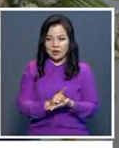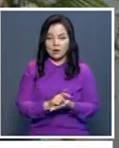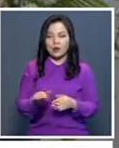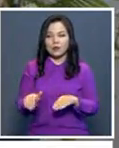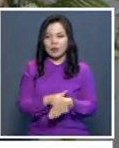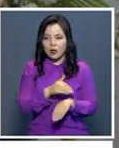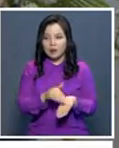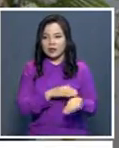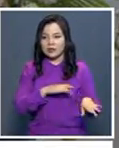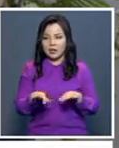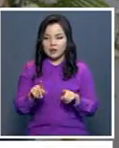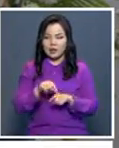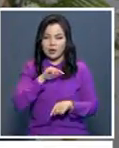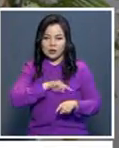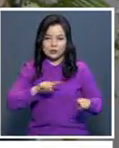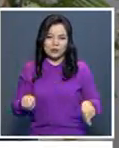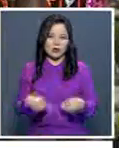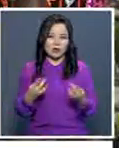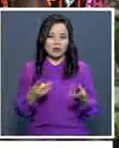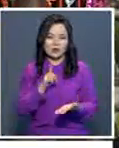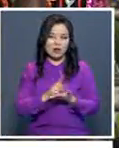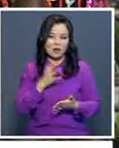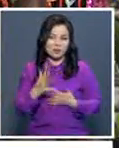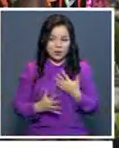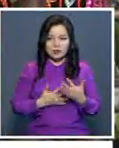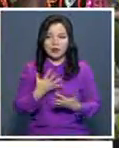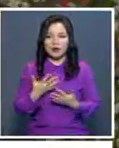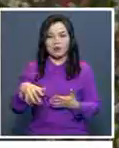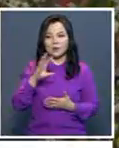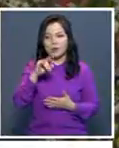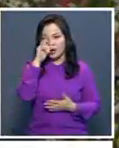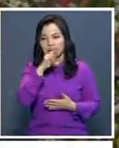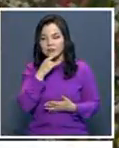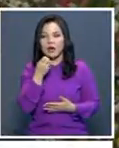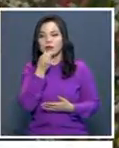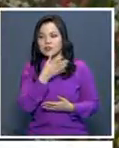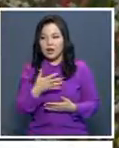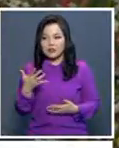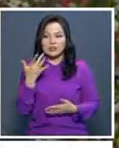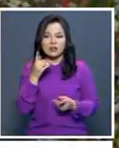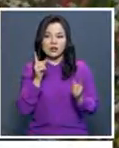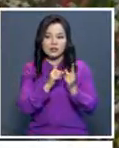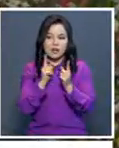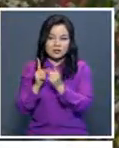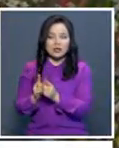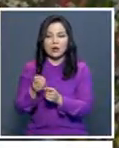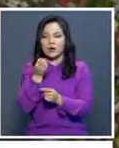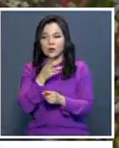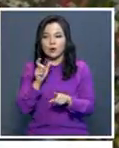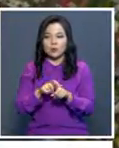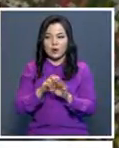қайыр бойымыздан сөнбес екен деген тілек айтқымыз келеді. Біз жақсылықта бас қосып бір-бірімізге жақсы сөз айтатын кез келді ғой деп